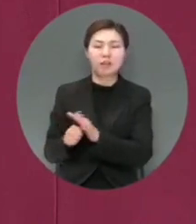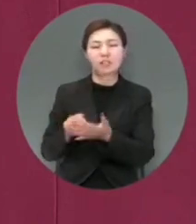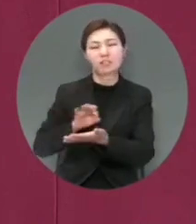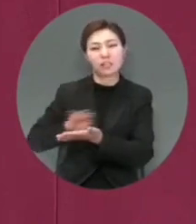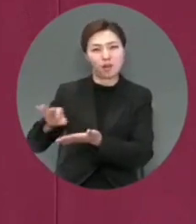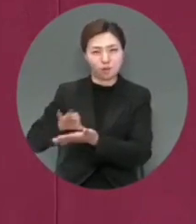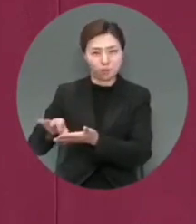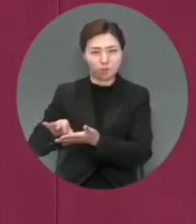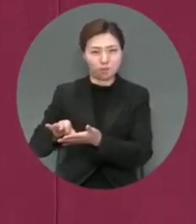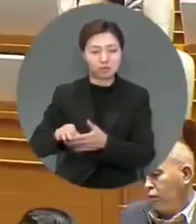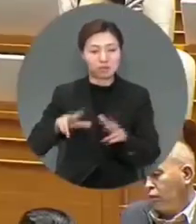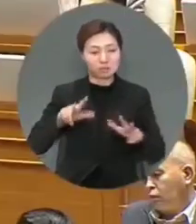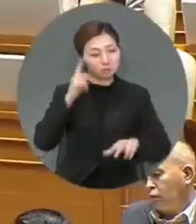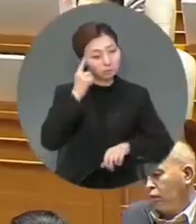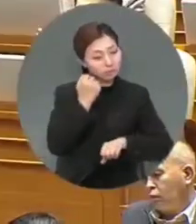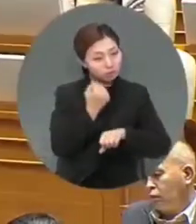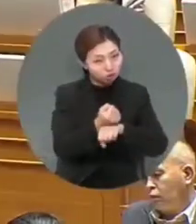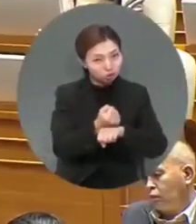배정하였습니다.